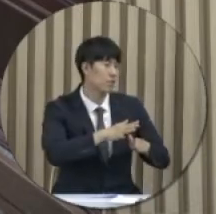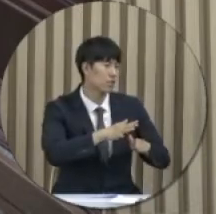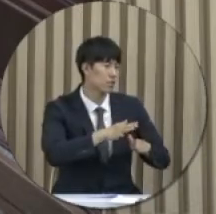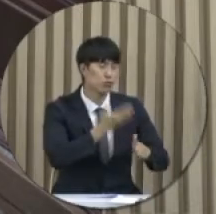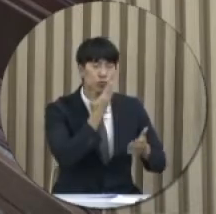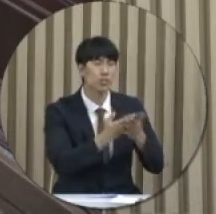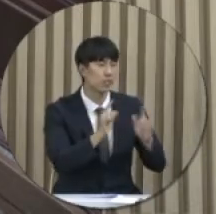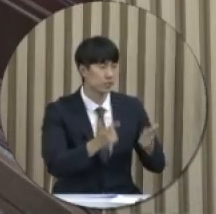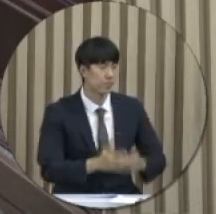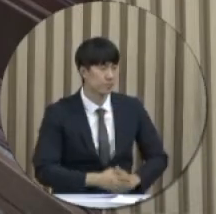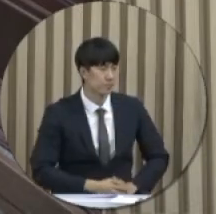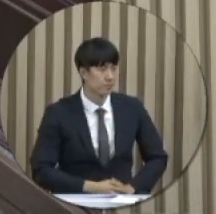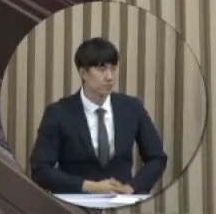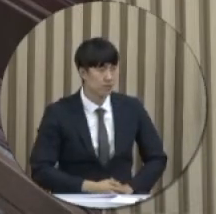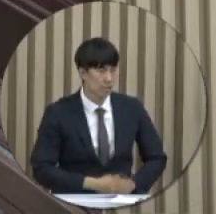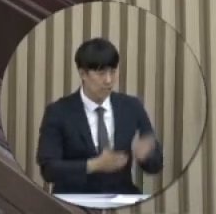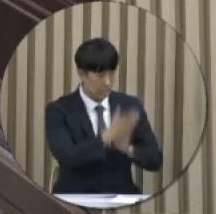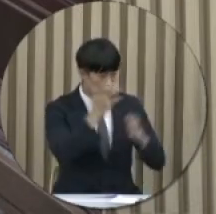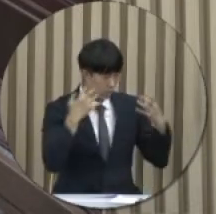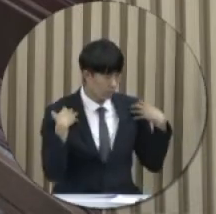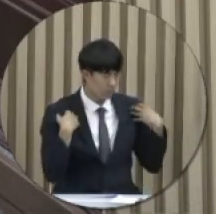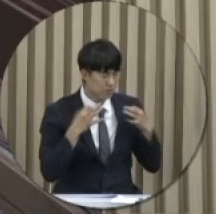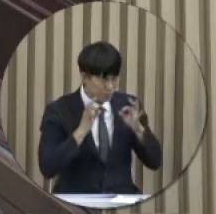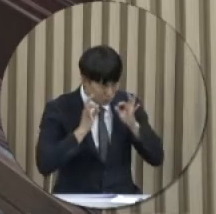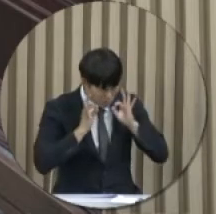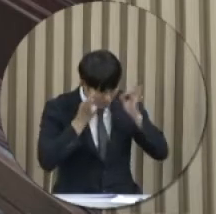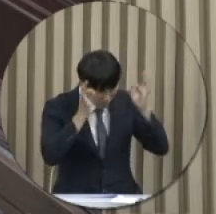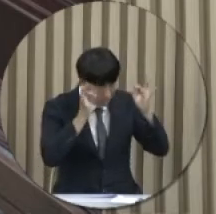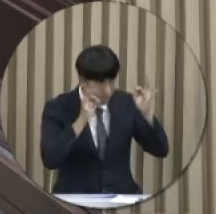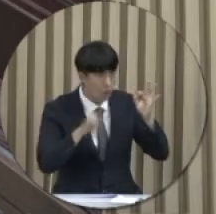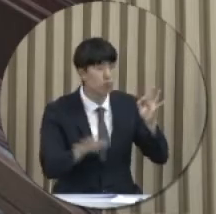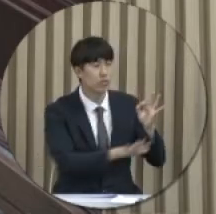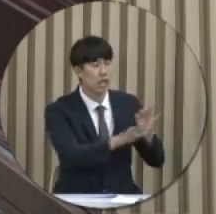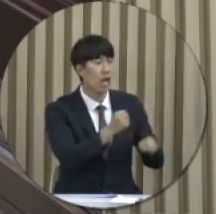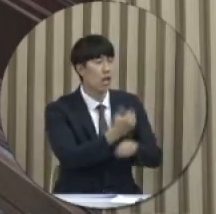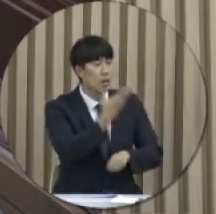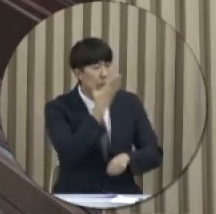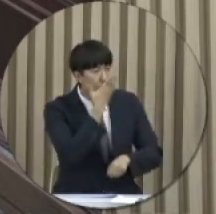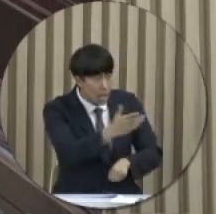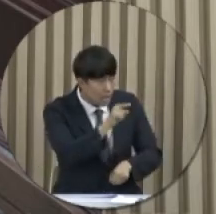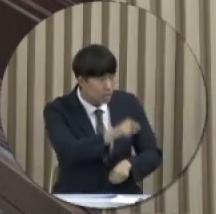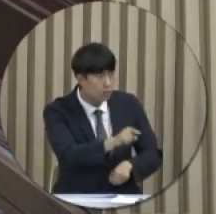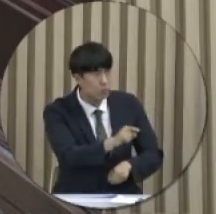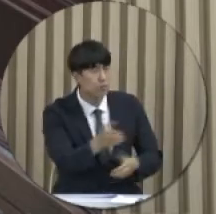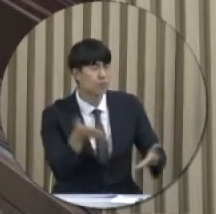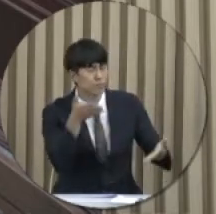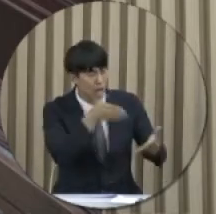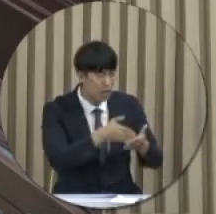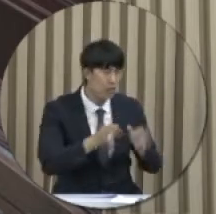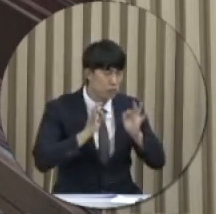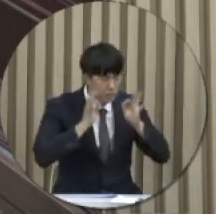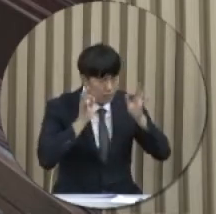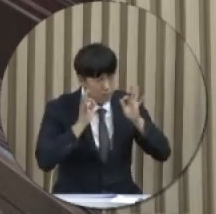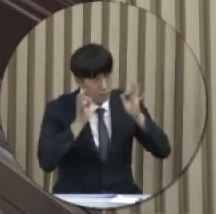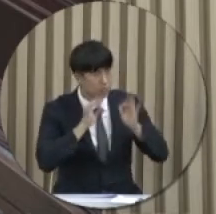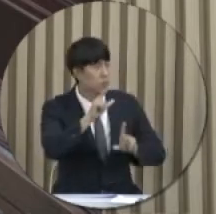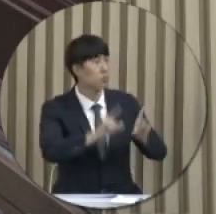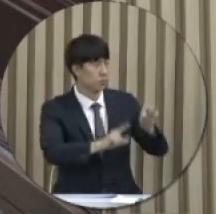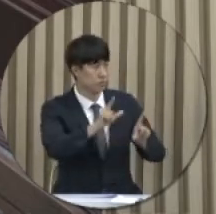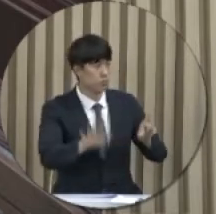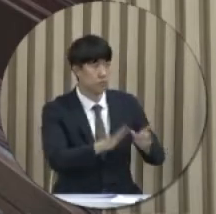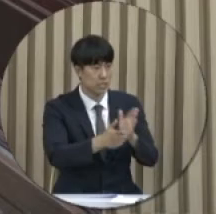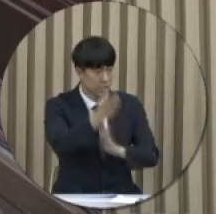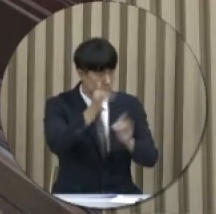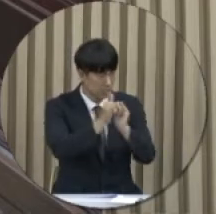생각합니다. 어찌됐든 간에 시에서 최대한 노력을 해서 우리가 할수 있는 범위 내까지는 최선을 다하는 모습. 그런 부분들이 우리